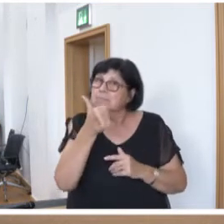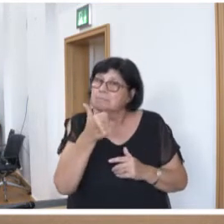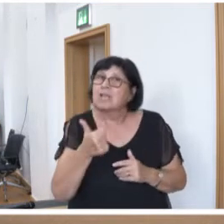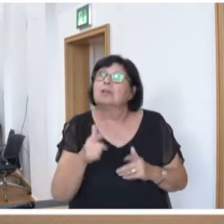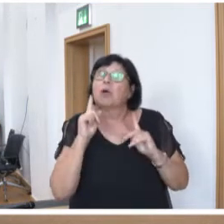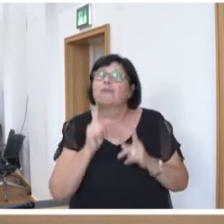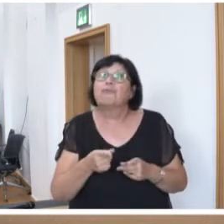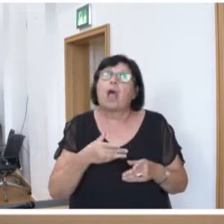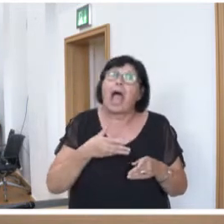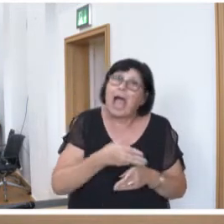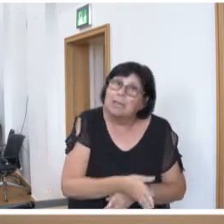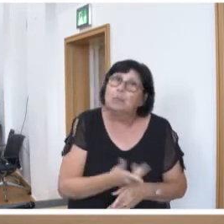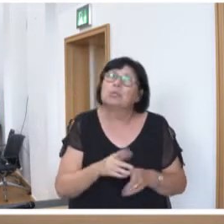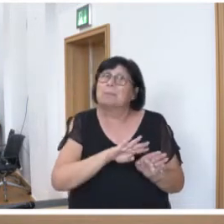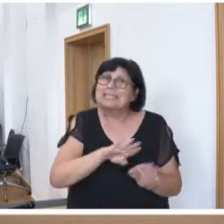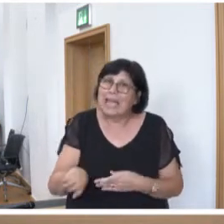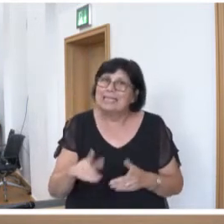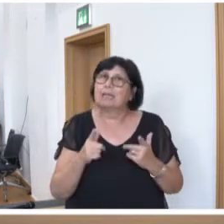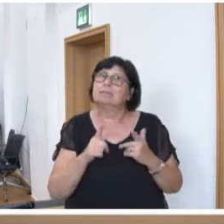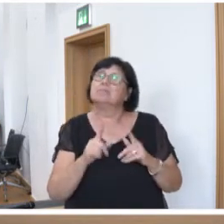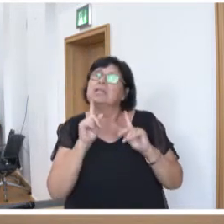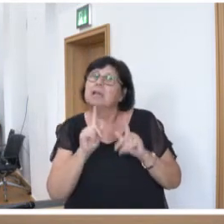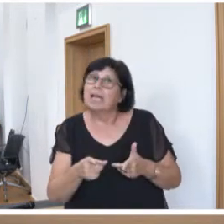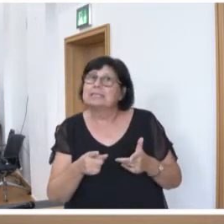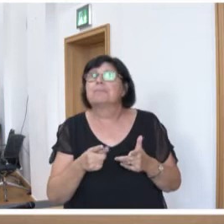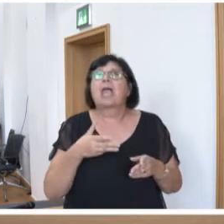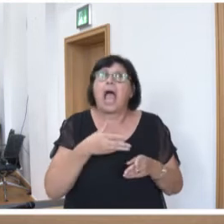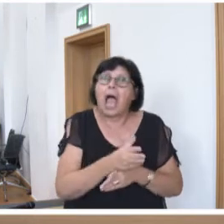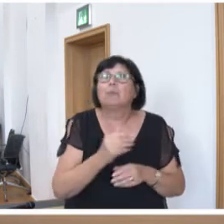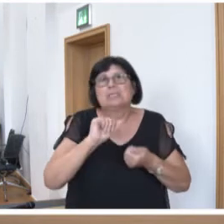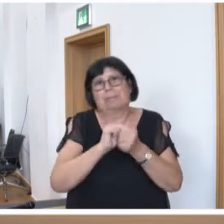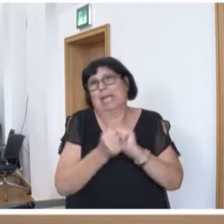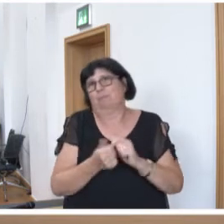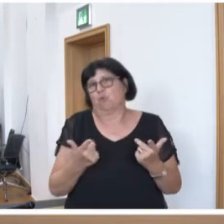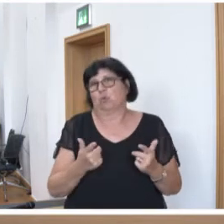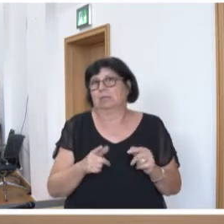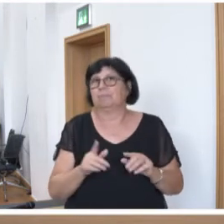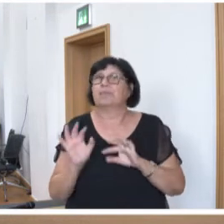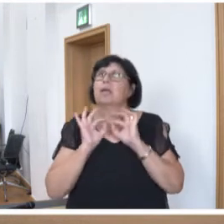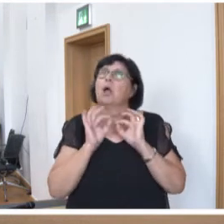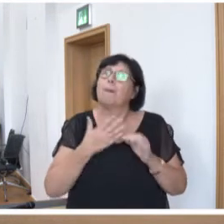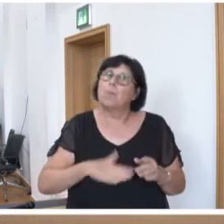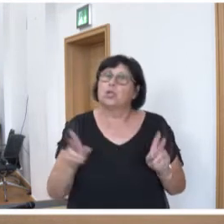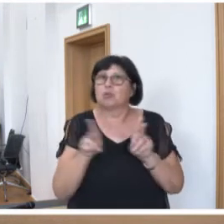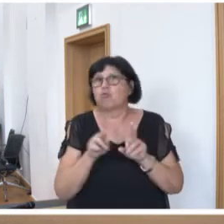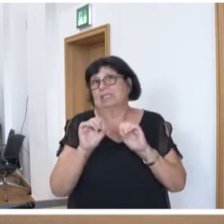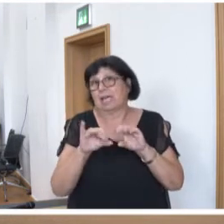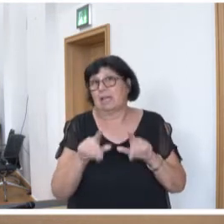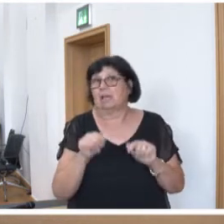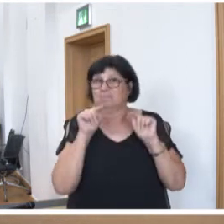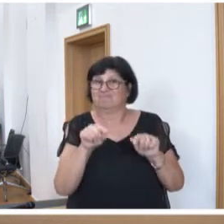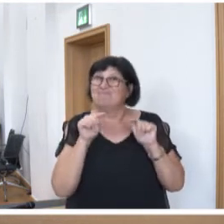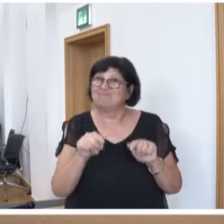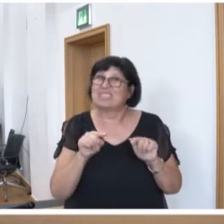Armut zu beseitigen, sie aufzudecken, ist die quartiersbezogene Armutsbekämpfung. Das möchte ich kurz erklären, da mir genau dieser